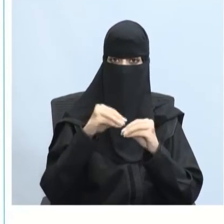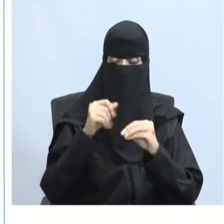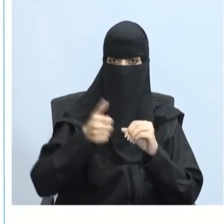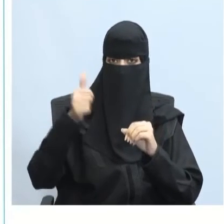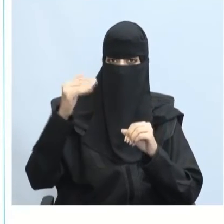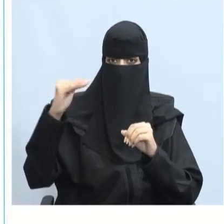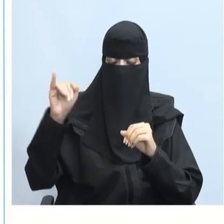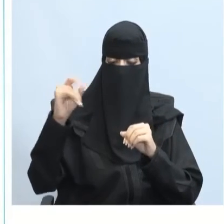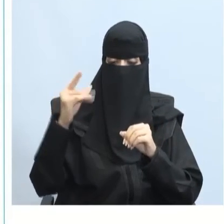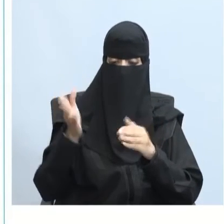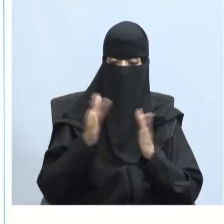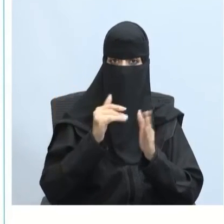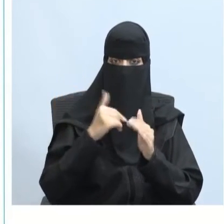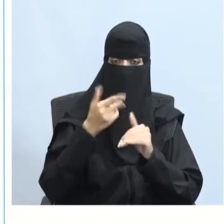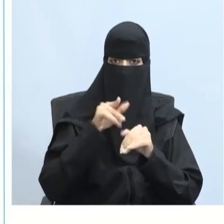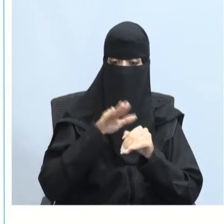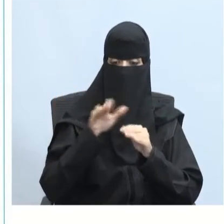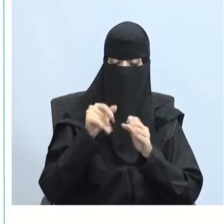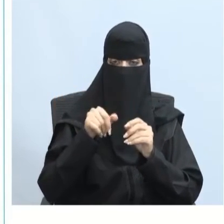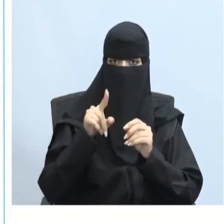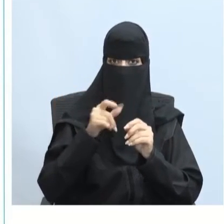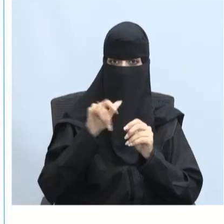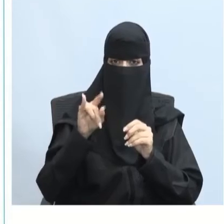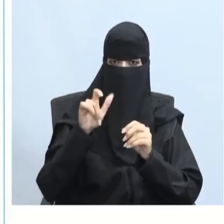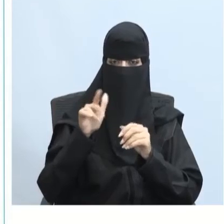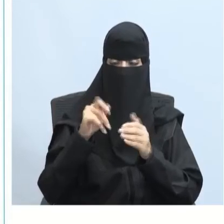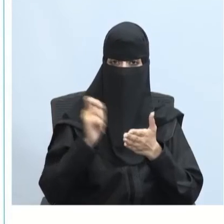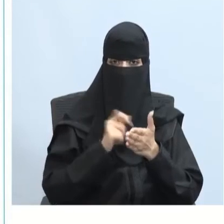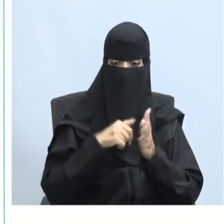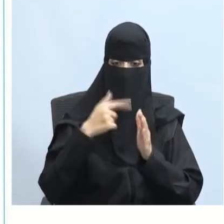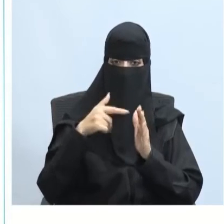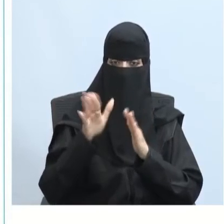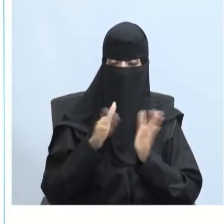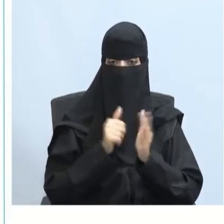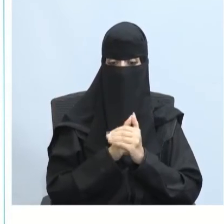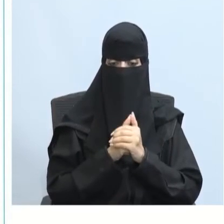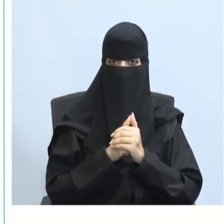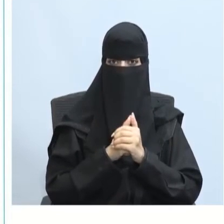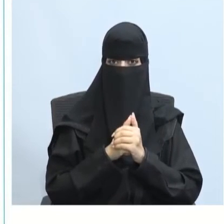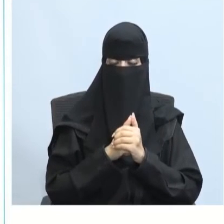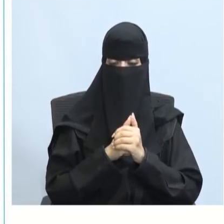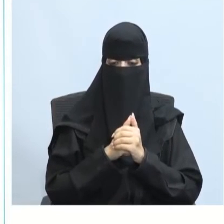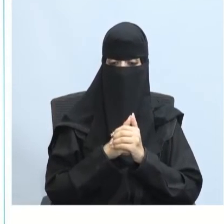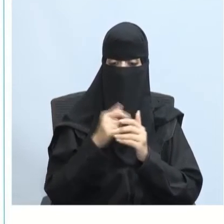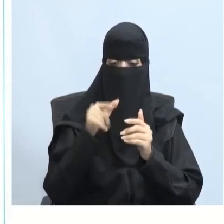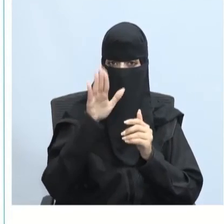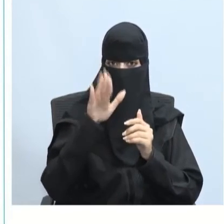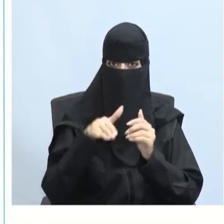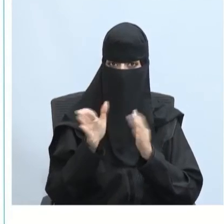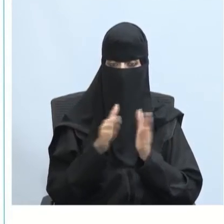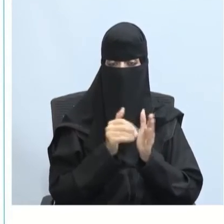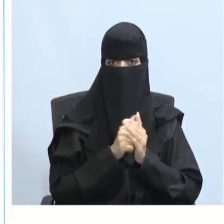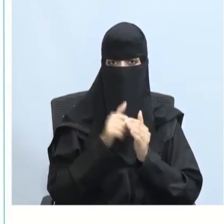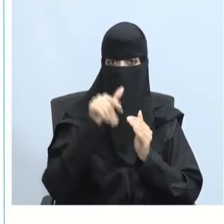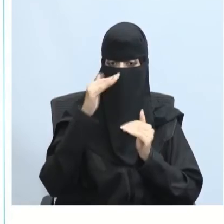يشغل مدير مدير الانتاج وبلال كاتب السيناريو ويحيى مدير طاقم الممثلين